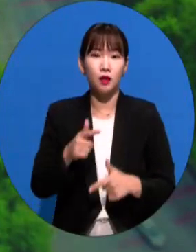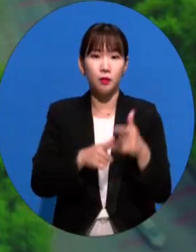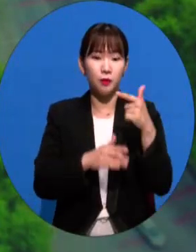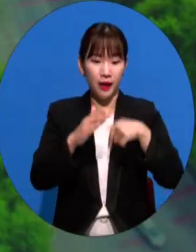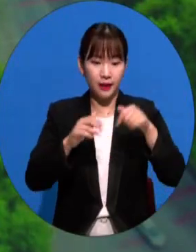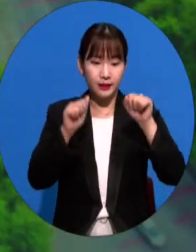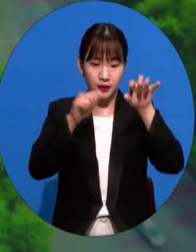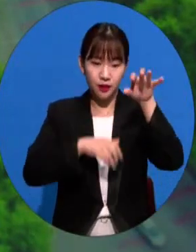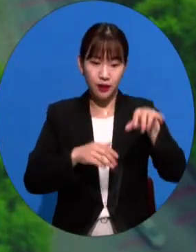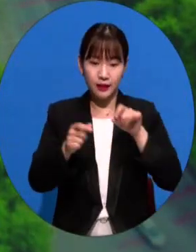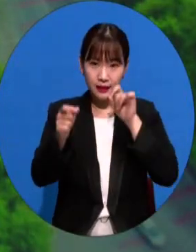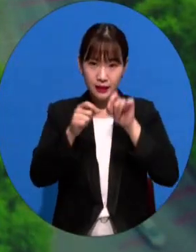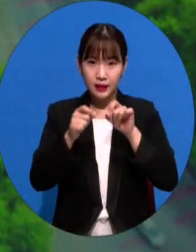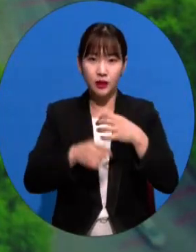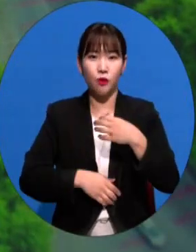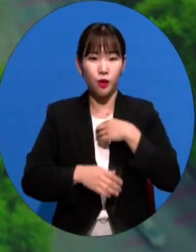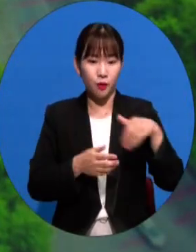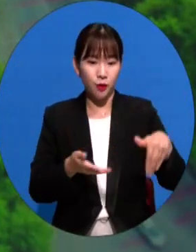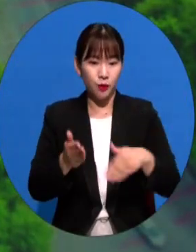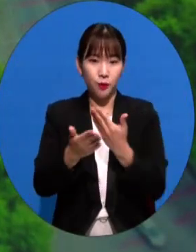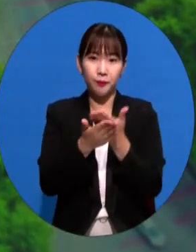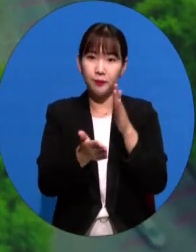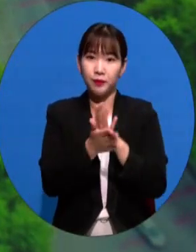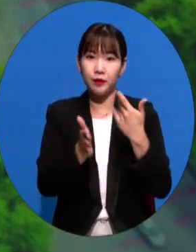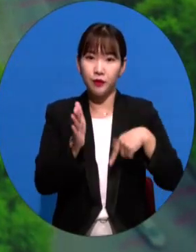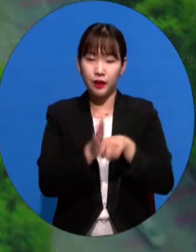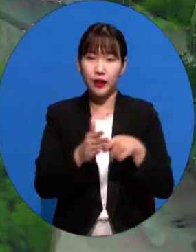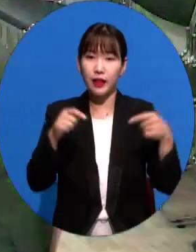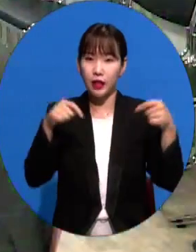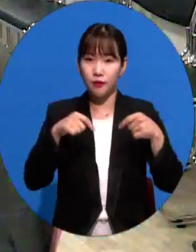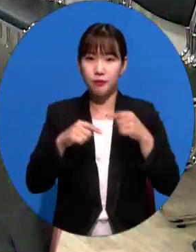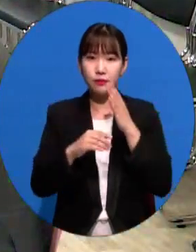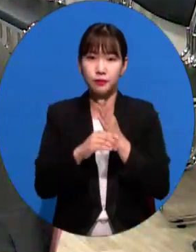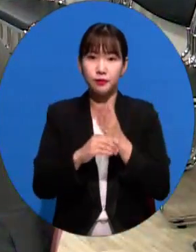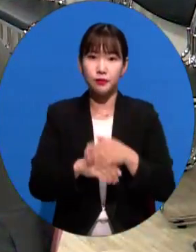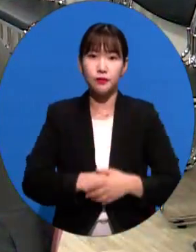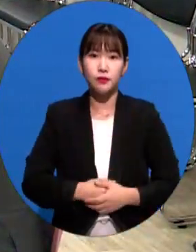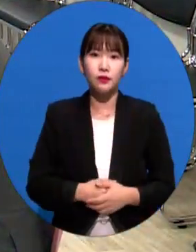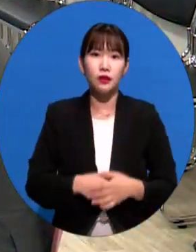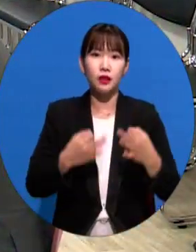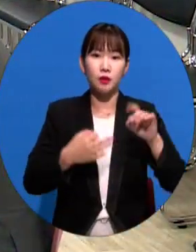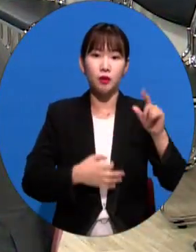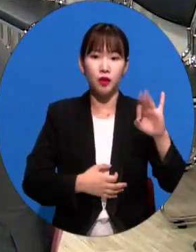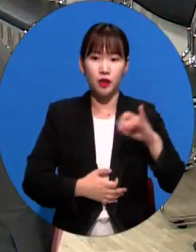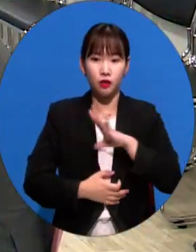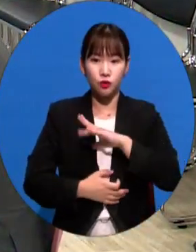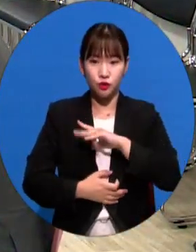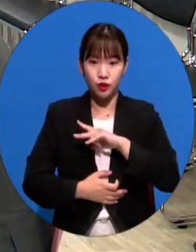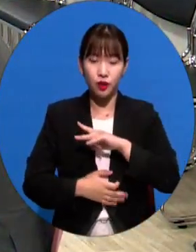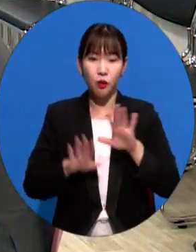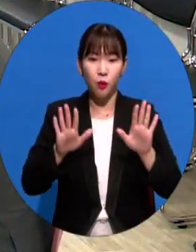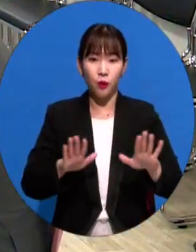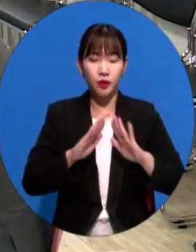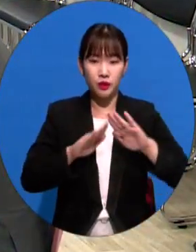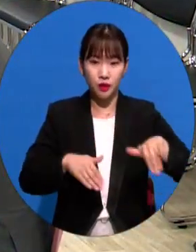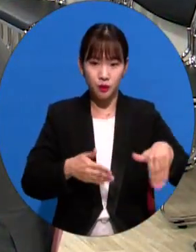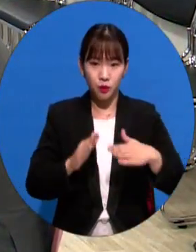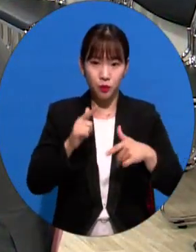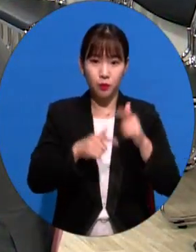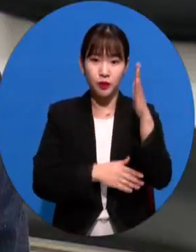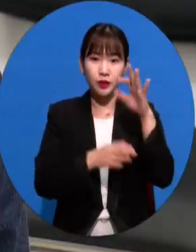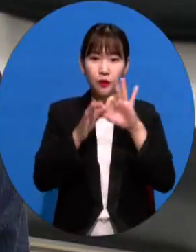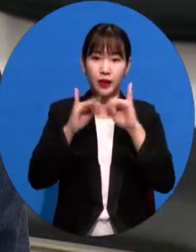목포 실내 체육관 인근의 위험 도로를 개선하기 위한 협의가 이루어지고 있습니다. 김원희 국회의원은 오늘 전라남도